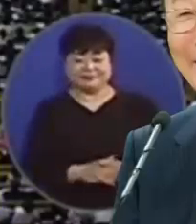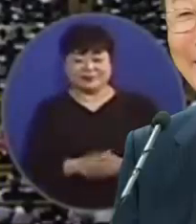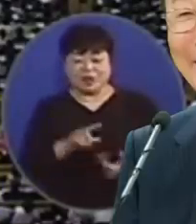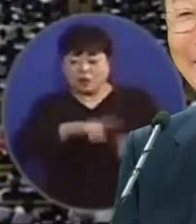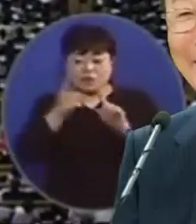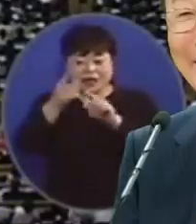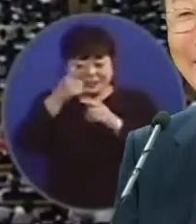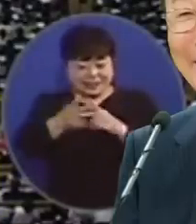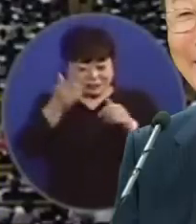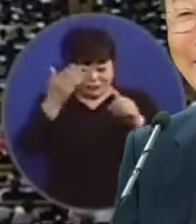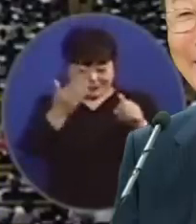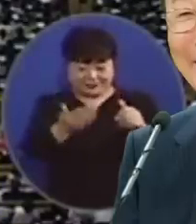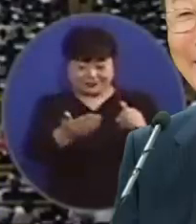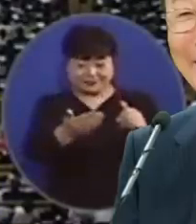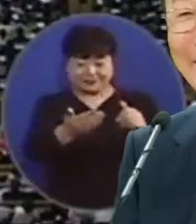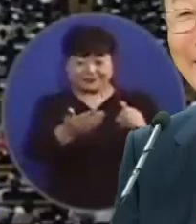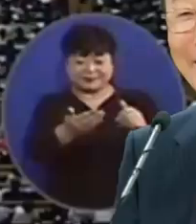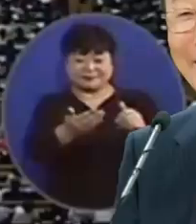부활하신 예수님,